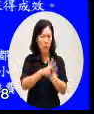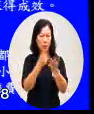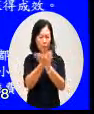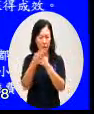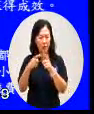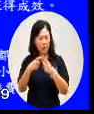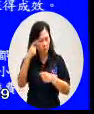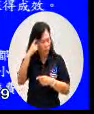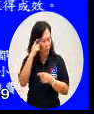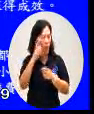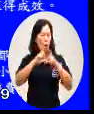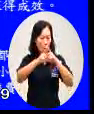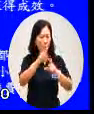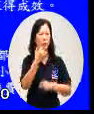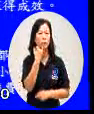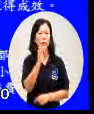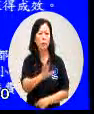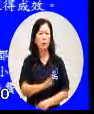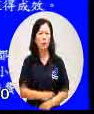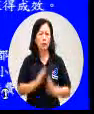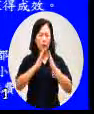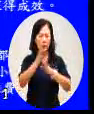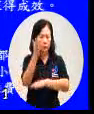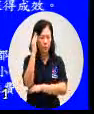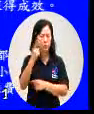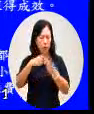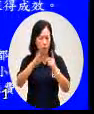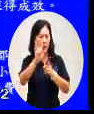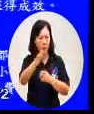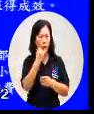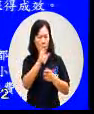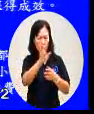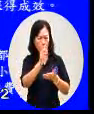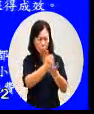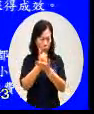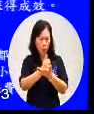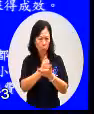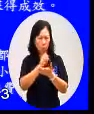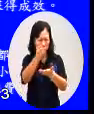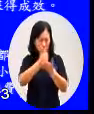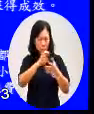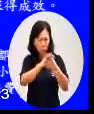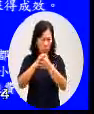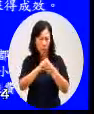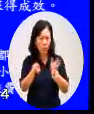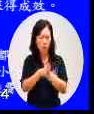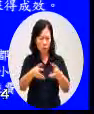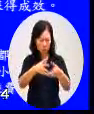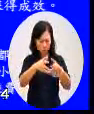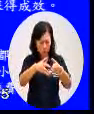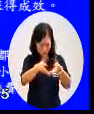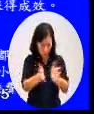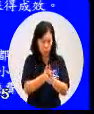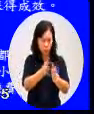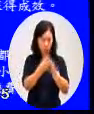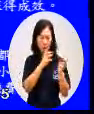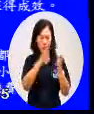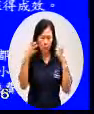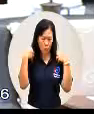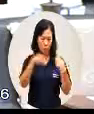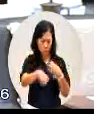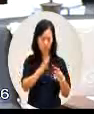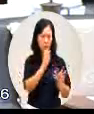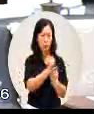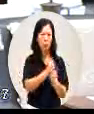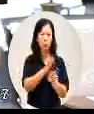声哈、民意反应，我想市政府应该请相关单位组成一个小组来办理，啊，请市长重视